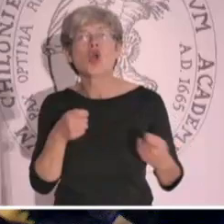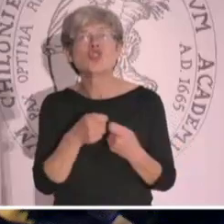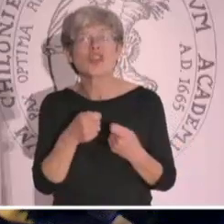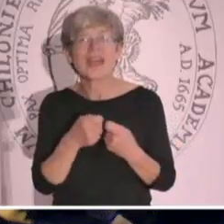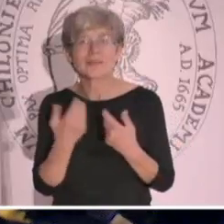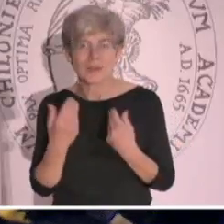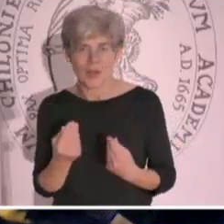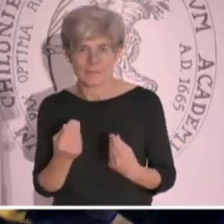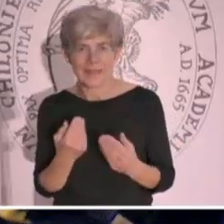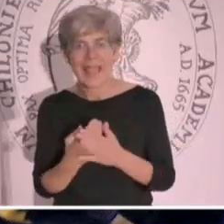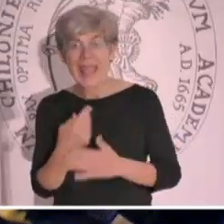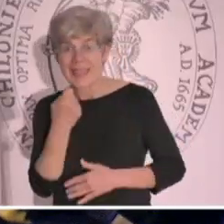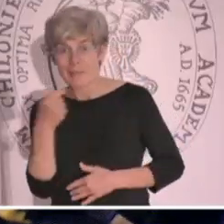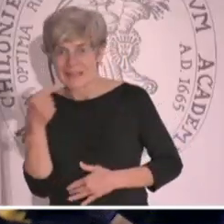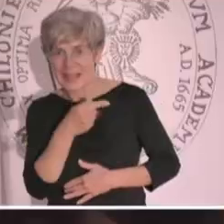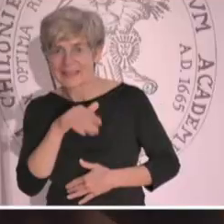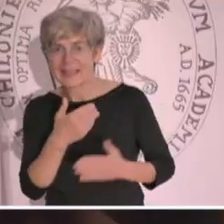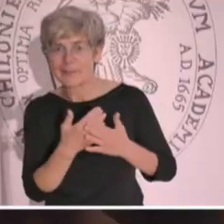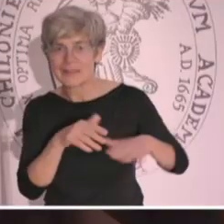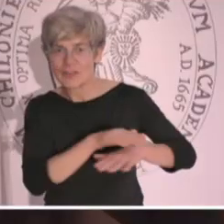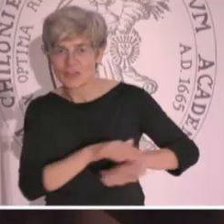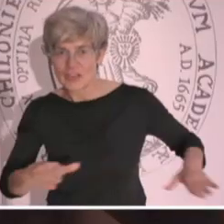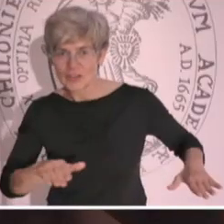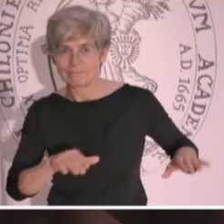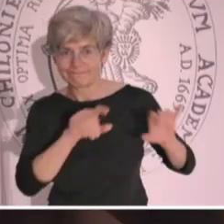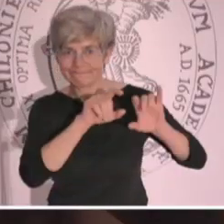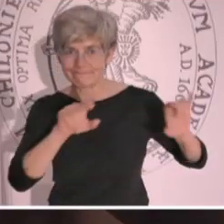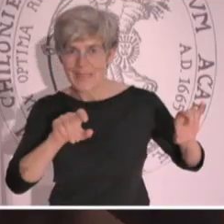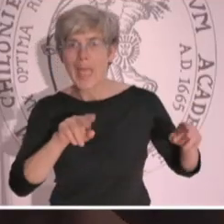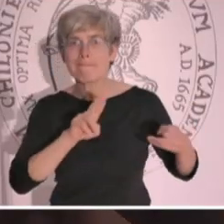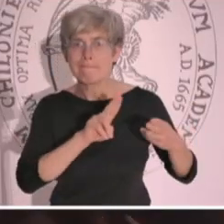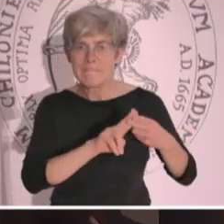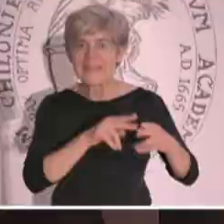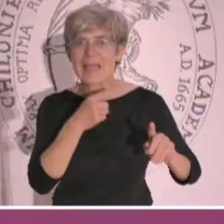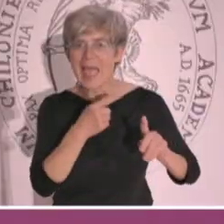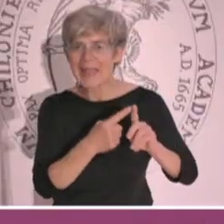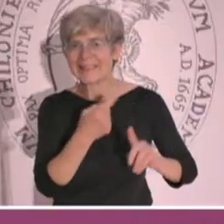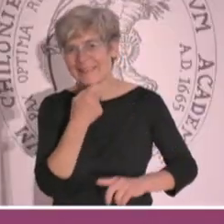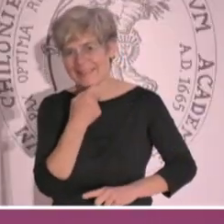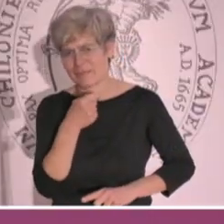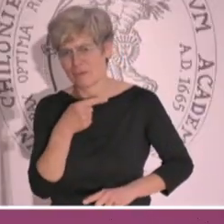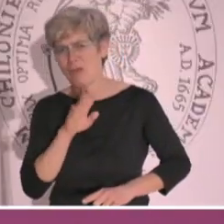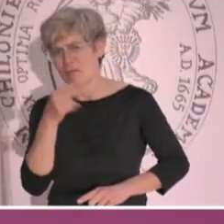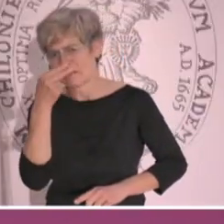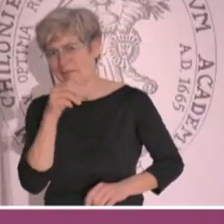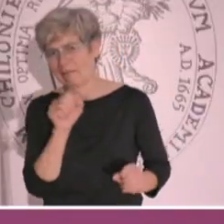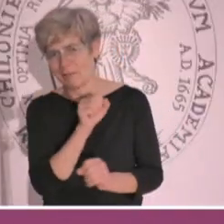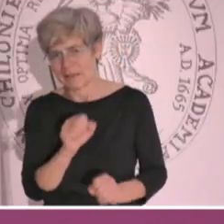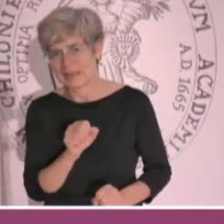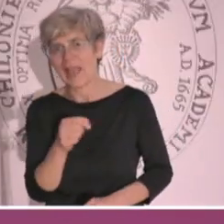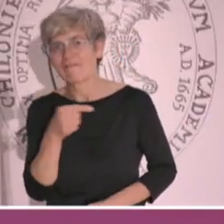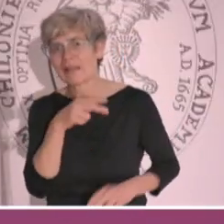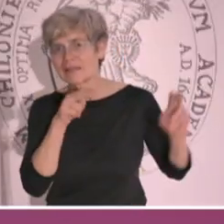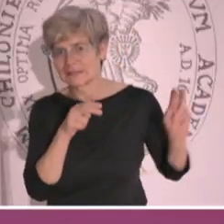unsere neuen Meet-and-Eat-Tische. Die sind nicht zu übersehen. Und wer hier Platz nimmt, zeigt damit, dass er Lust hat, andere